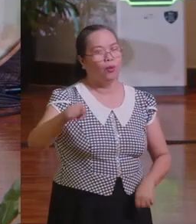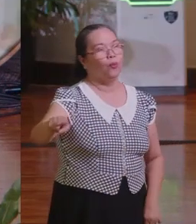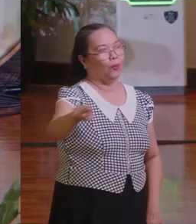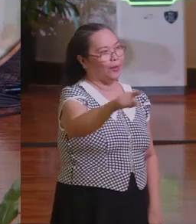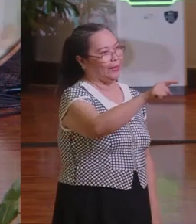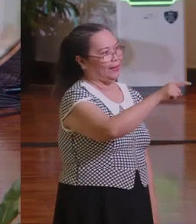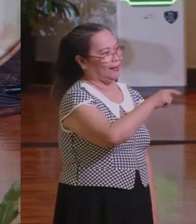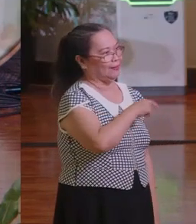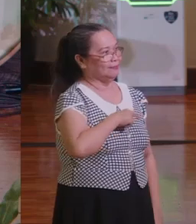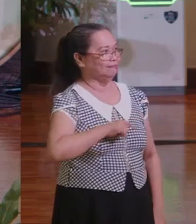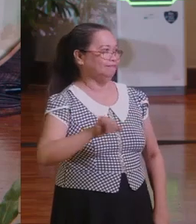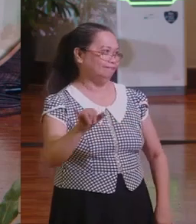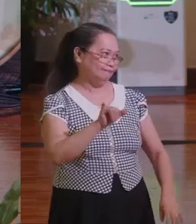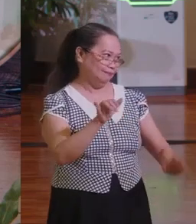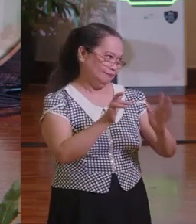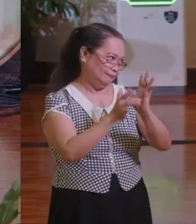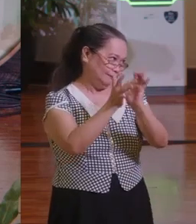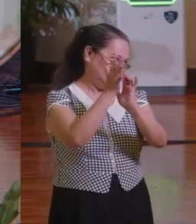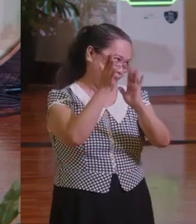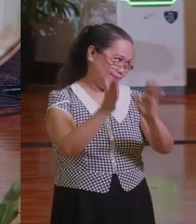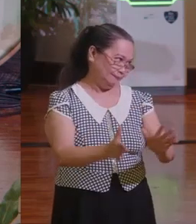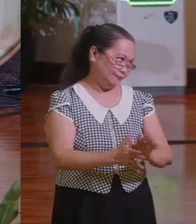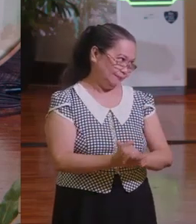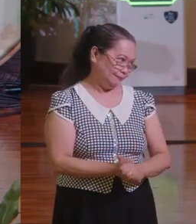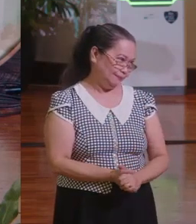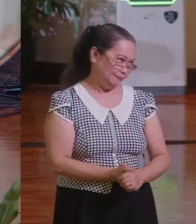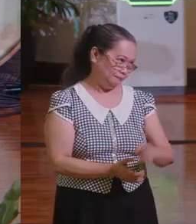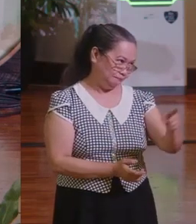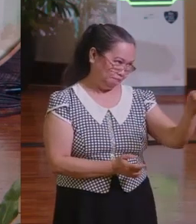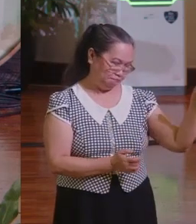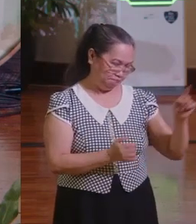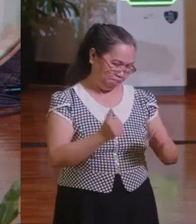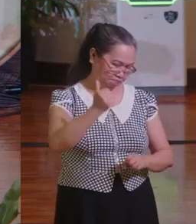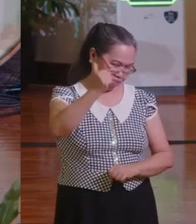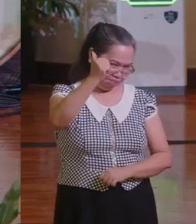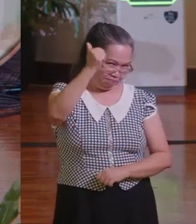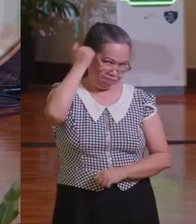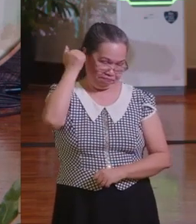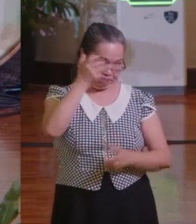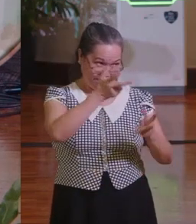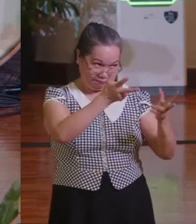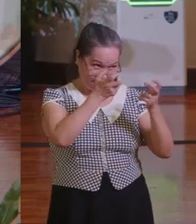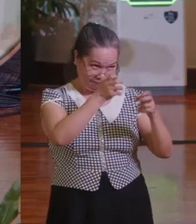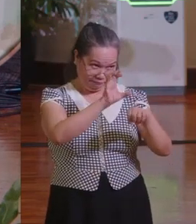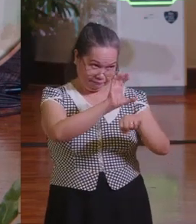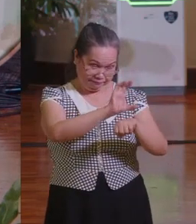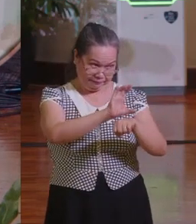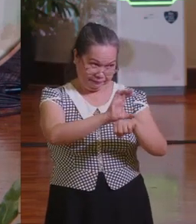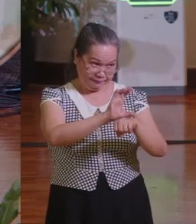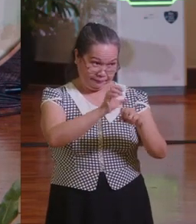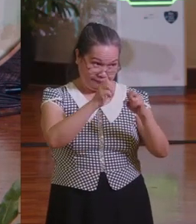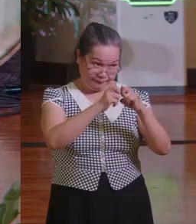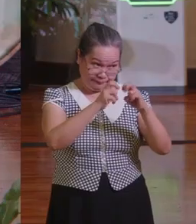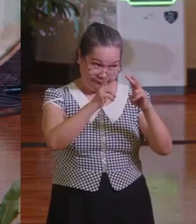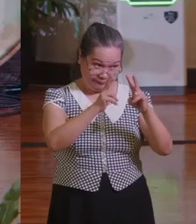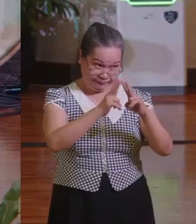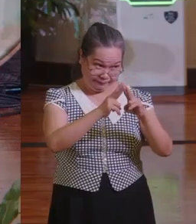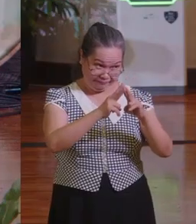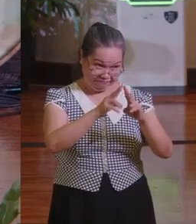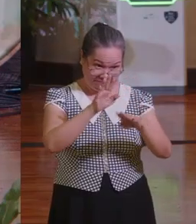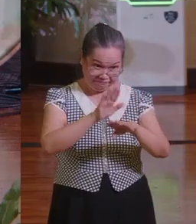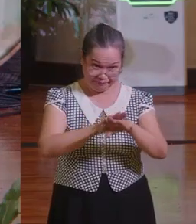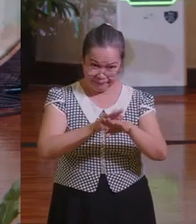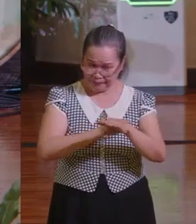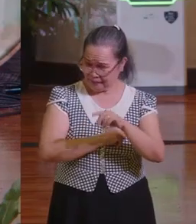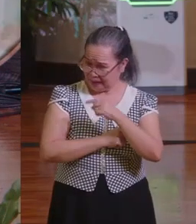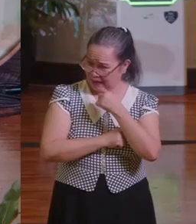Mga kapwa mananampalataya. And if he refuses to listen even to the church, no, kahit na siya ay paalalahanan na